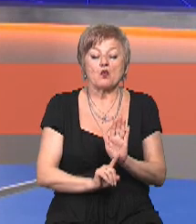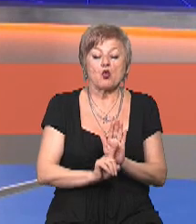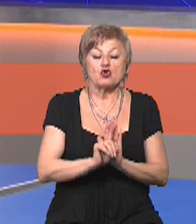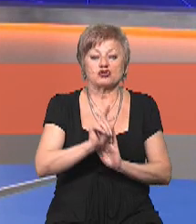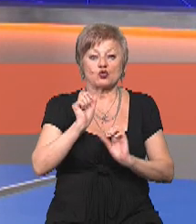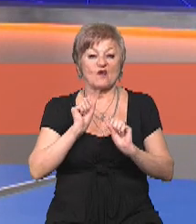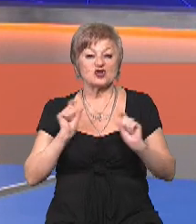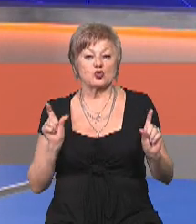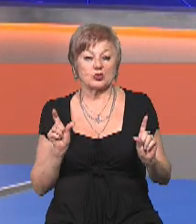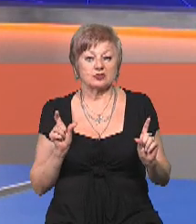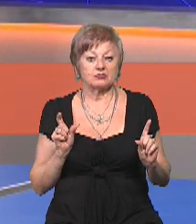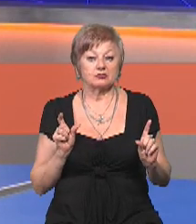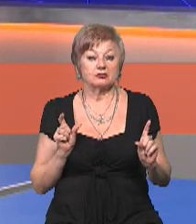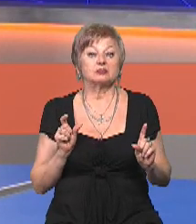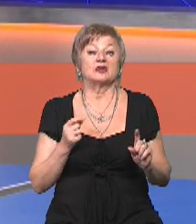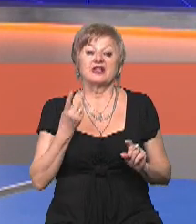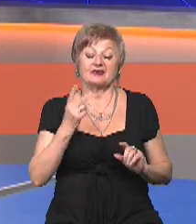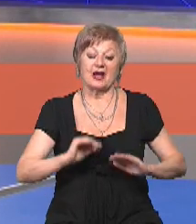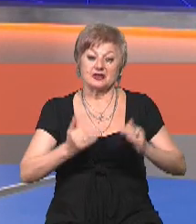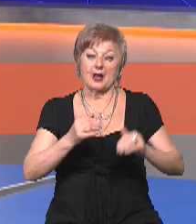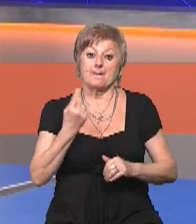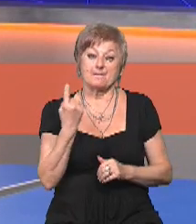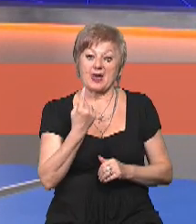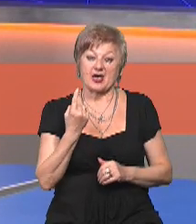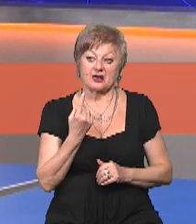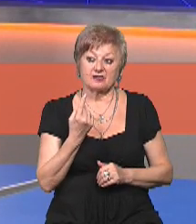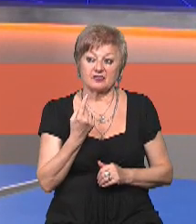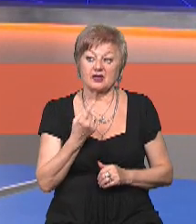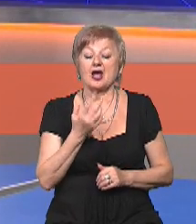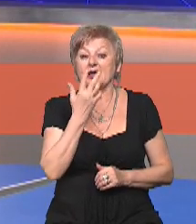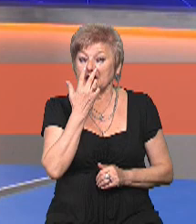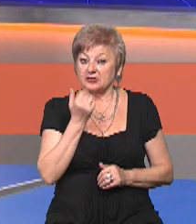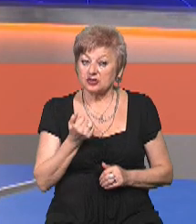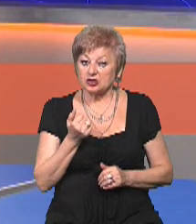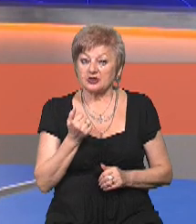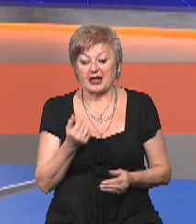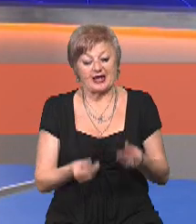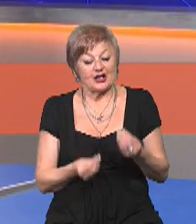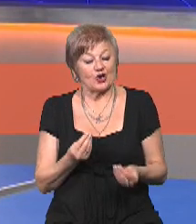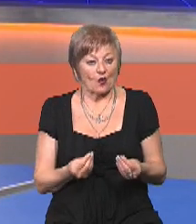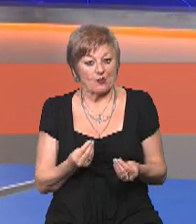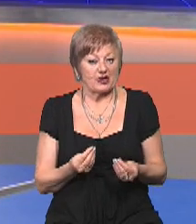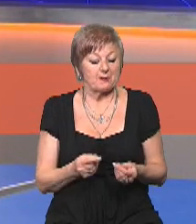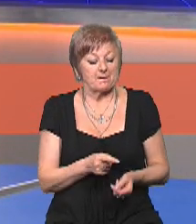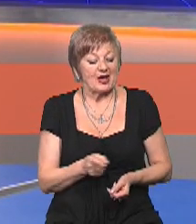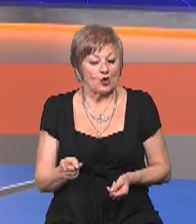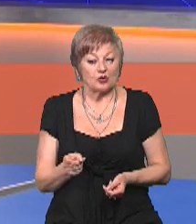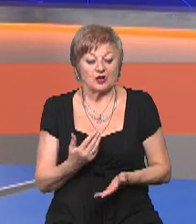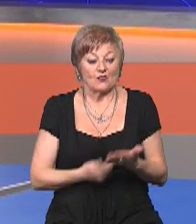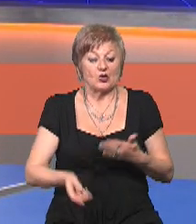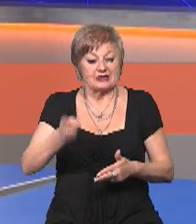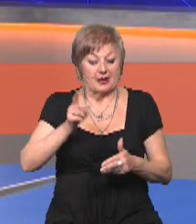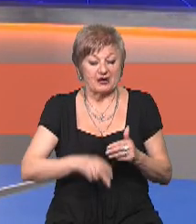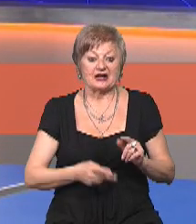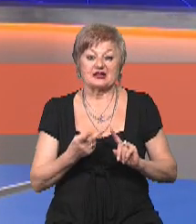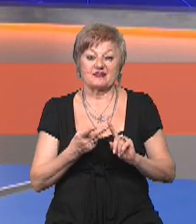школа проходить два етапи. Перший етап, перший, другий клас – це адаптаційно-ігровий період. І ось наприкінці цього